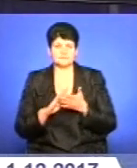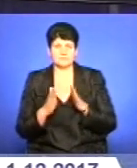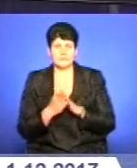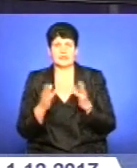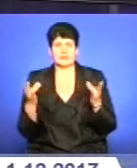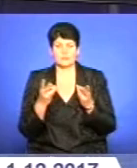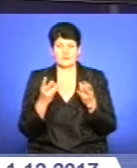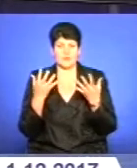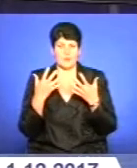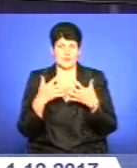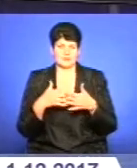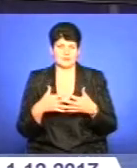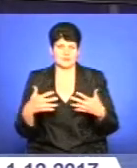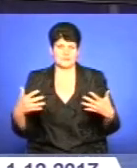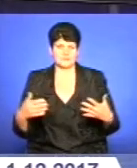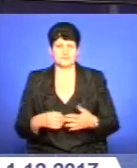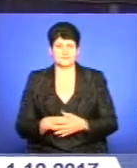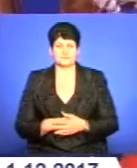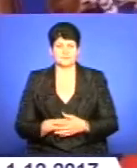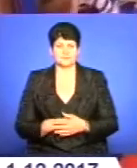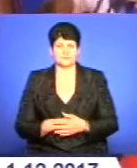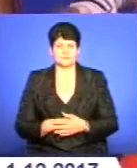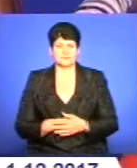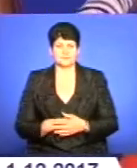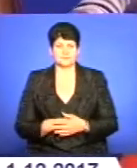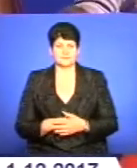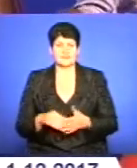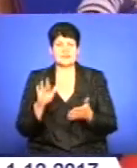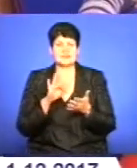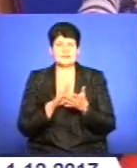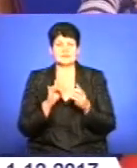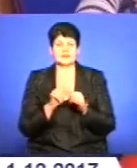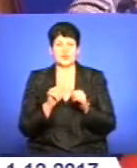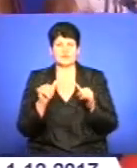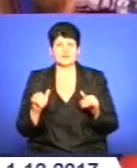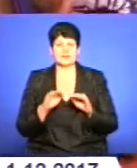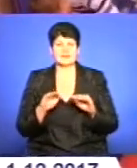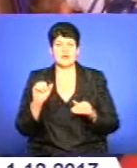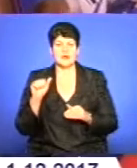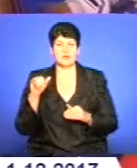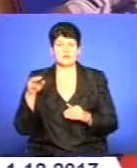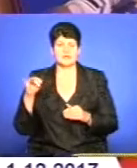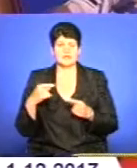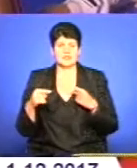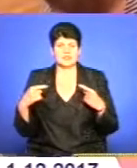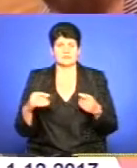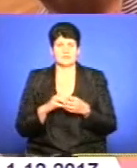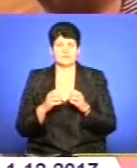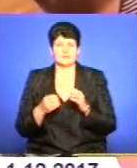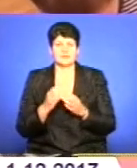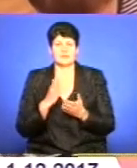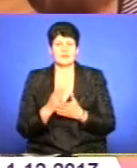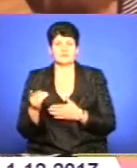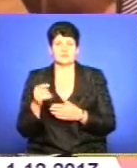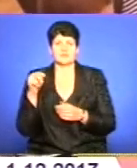необхідне обладнання. Більше дивіться далі у сюжеті. Центр розвитку для дітей з аутизмом та іншими розладами існує в Тернополі ще